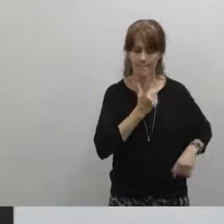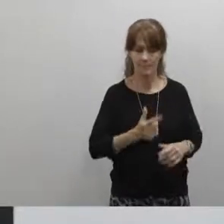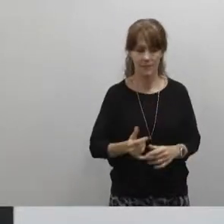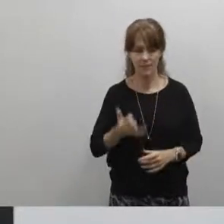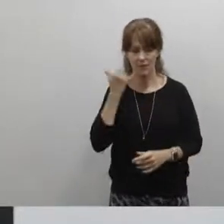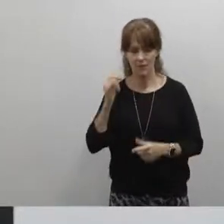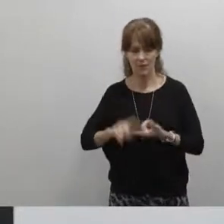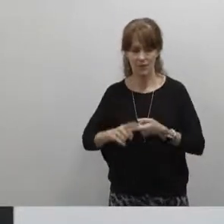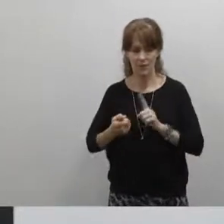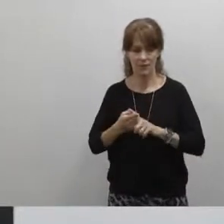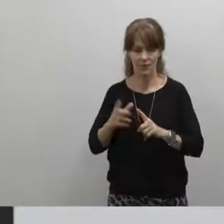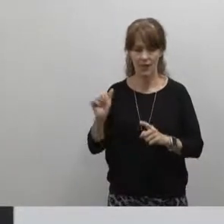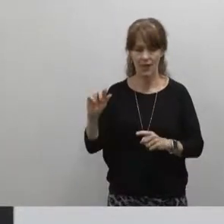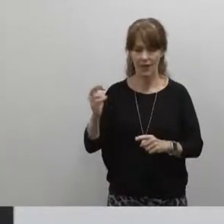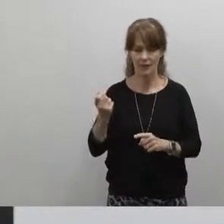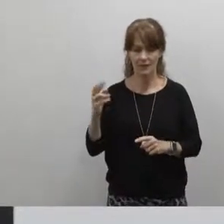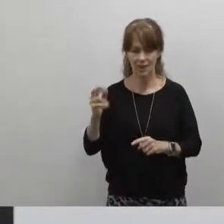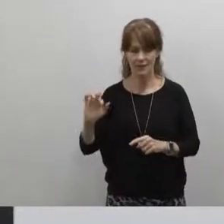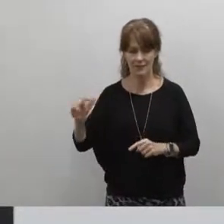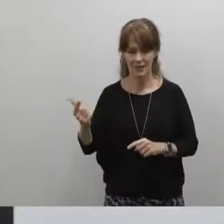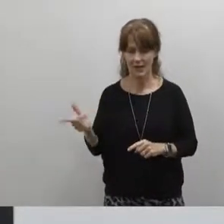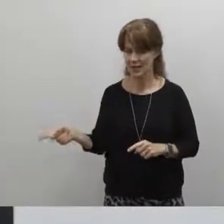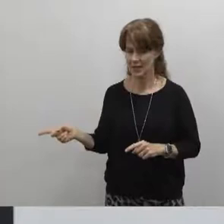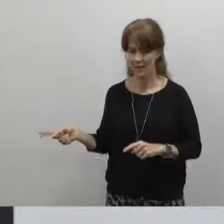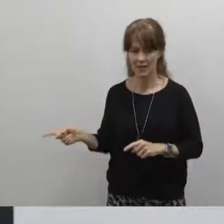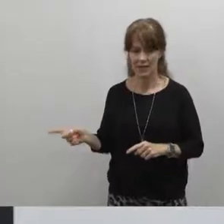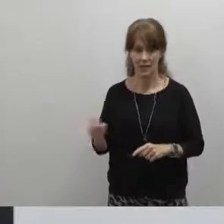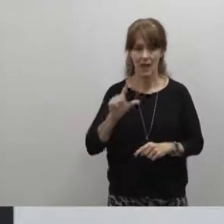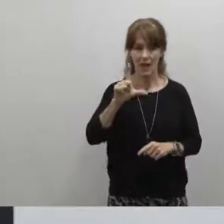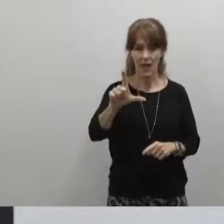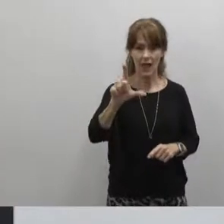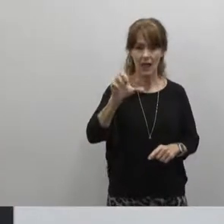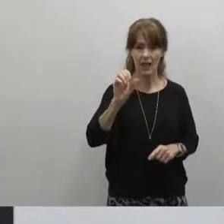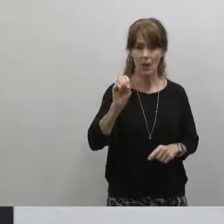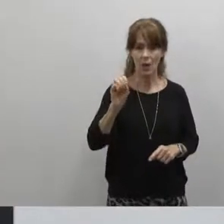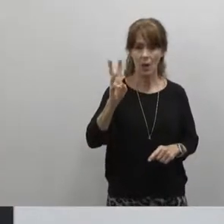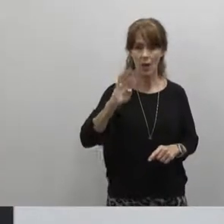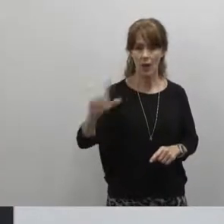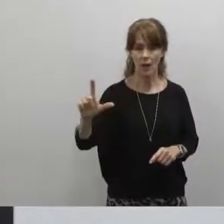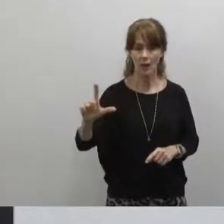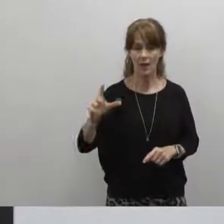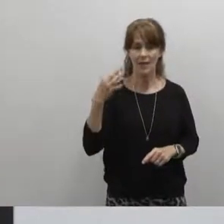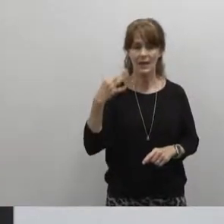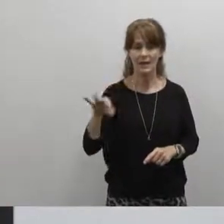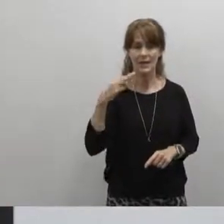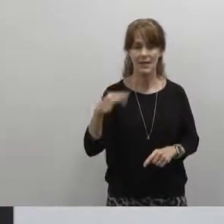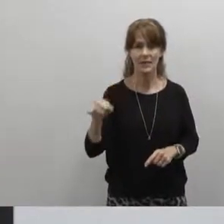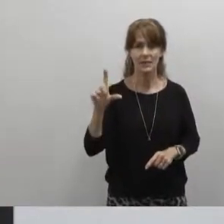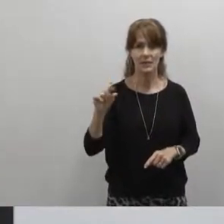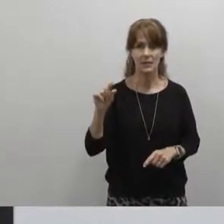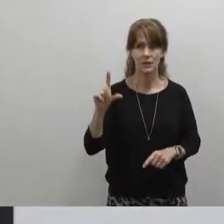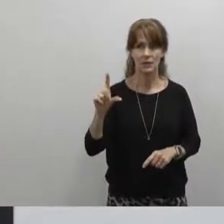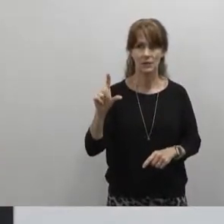sờ lá đấy thay chắc chắn cái bên này là kiếm thời gian chụp tôi sắp tới phụ mãn nhưng mà tôi sắp tới Alan Ryzen mà phải